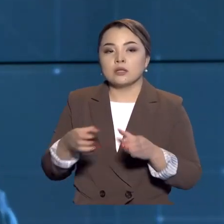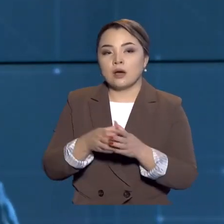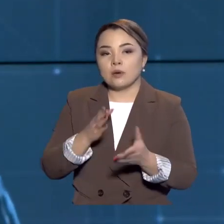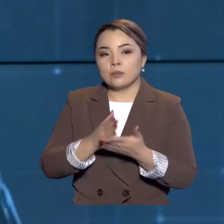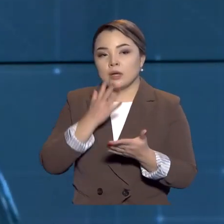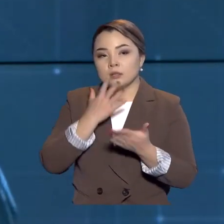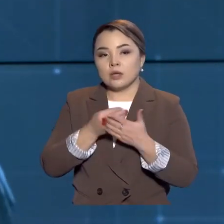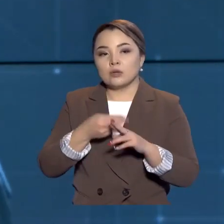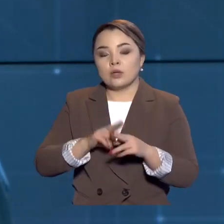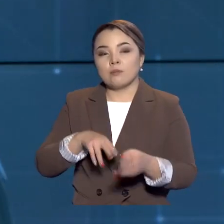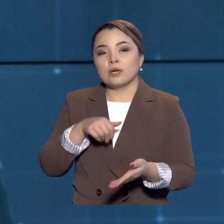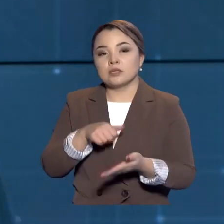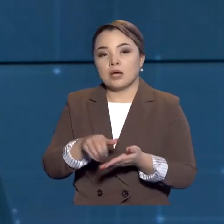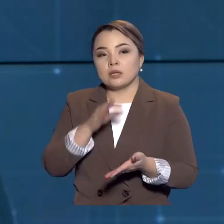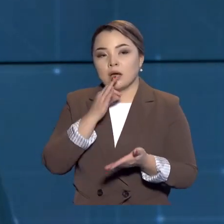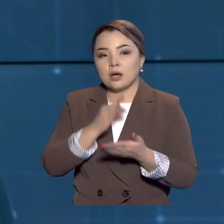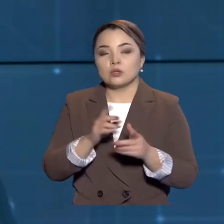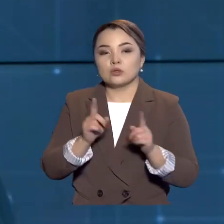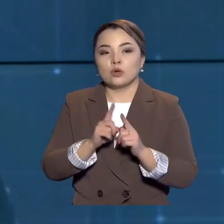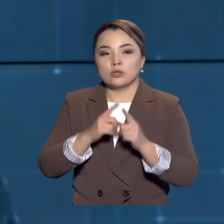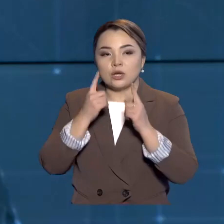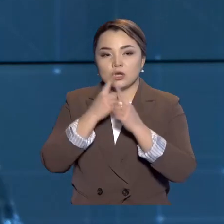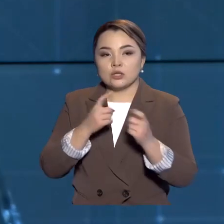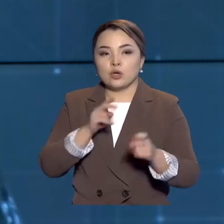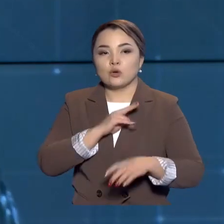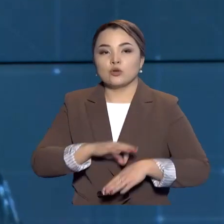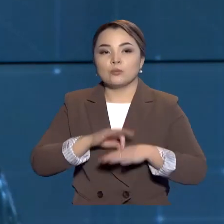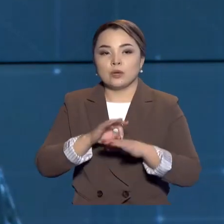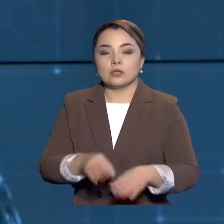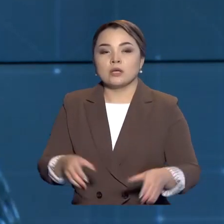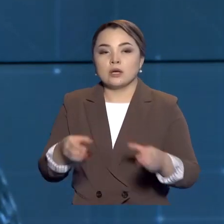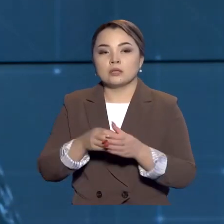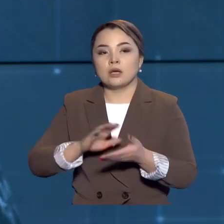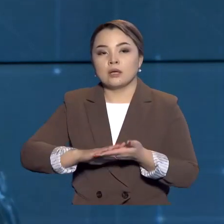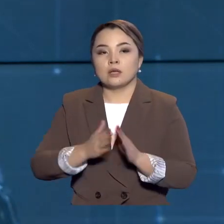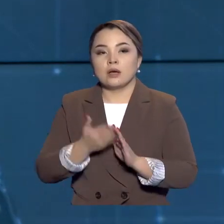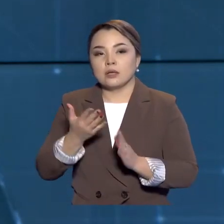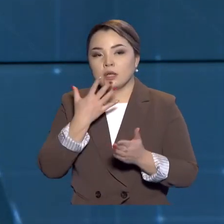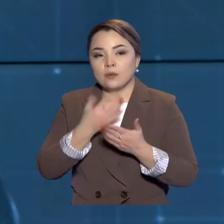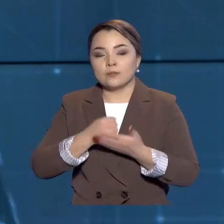әрекеттерден бас тарту, шығармашылық мотивті нығайту, қоғамдағы